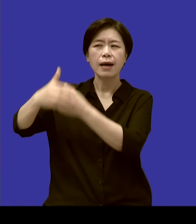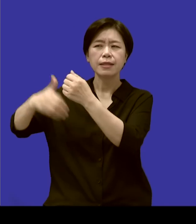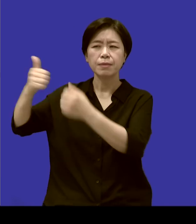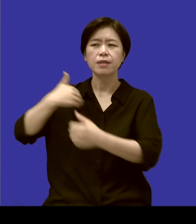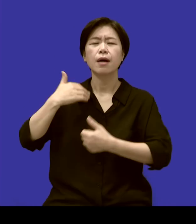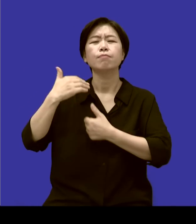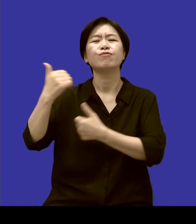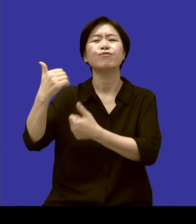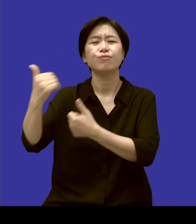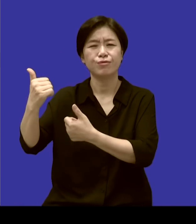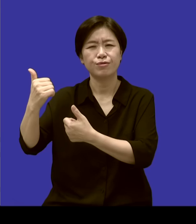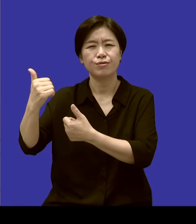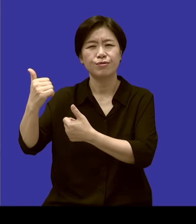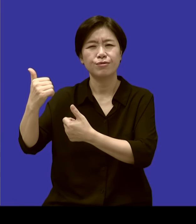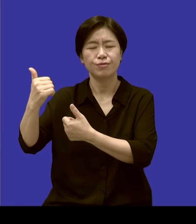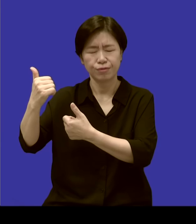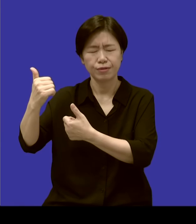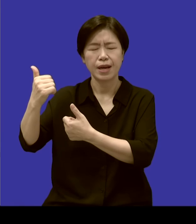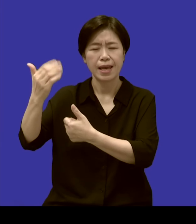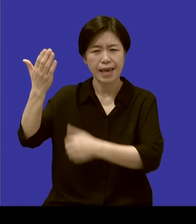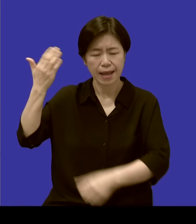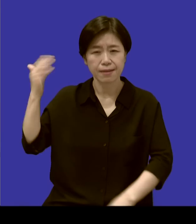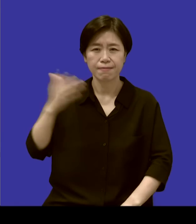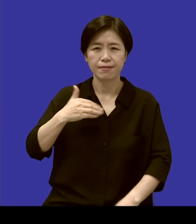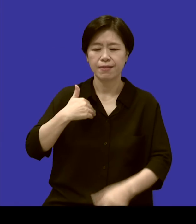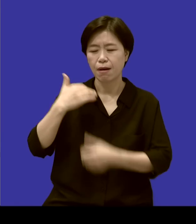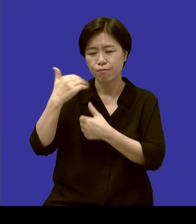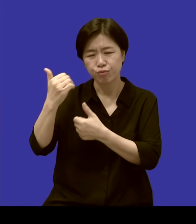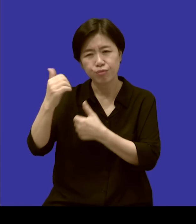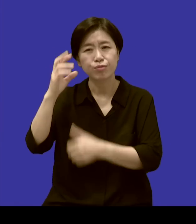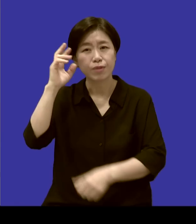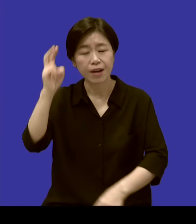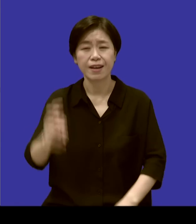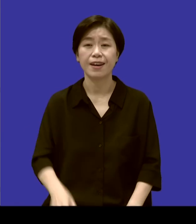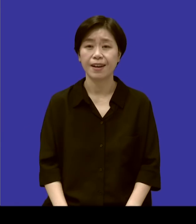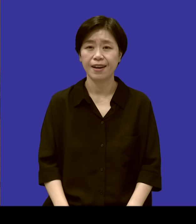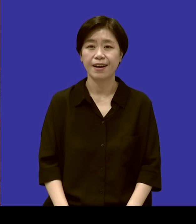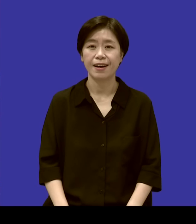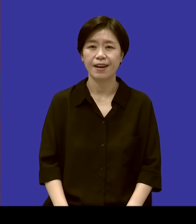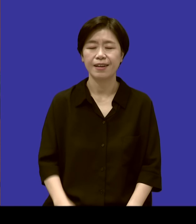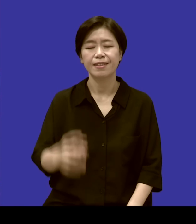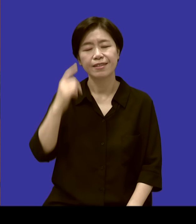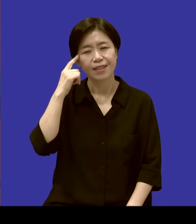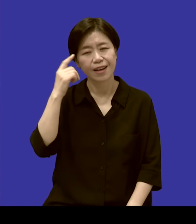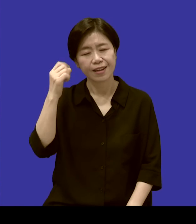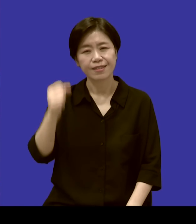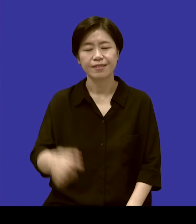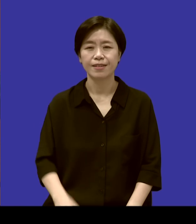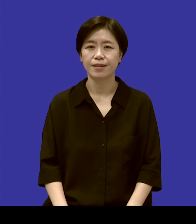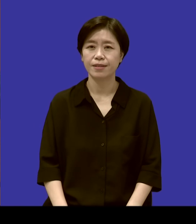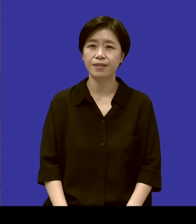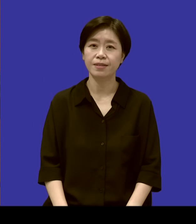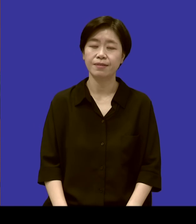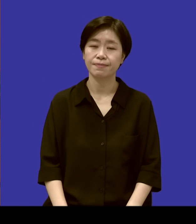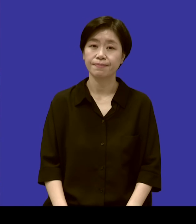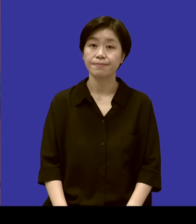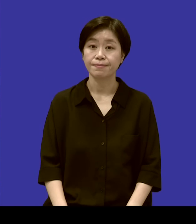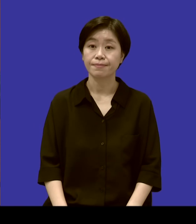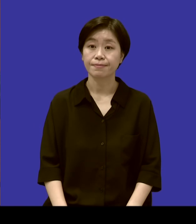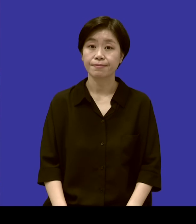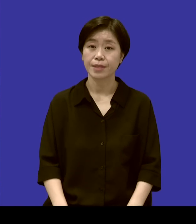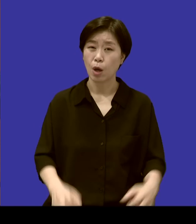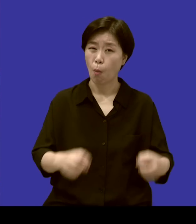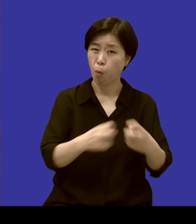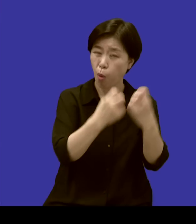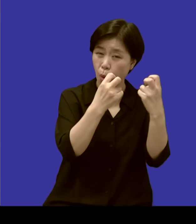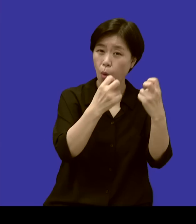계속해서 하나님은 나를 계속 그 나이 부르셨어요. 연령에 맞게 계속 부르셨어요. 기다리고 계셨고. 네. 뭐